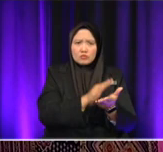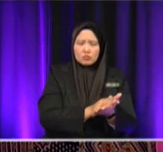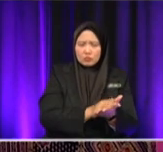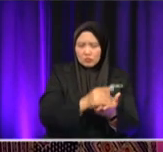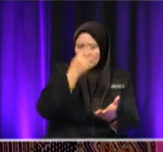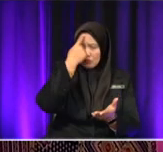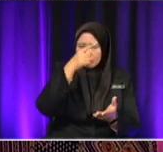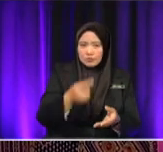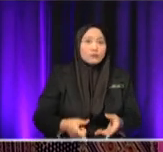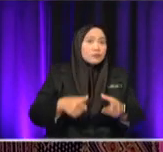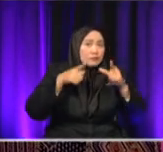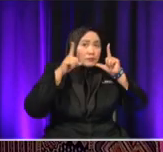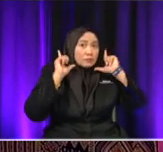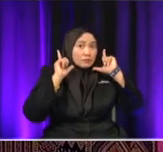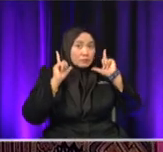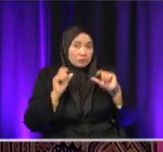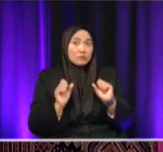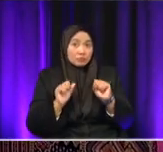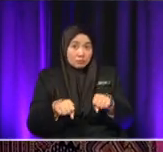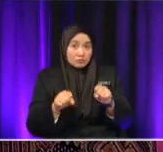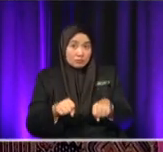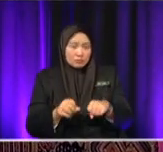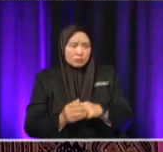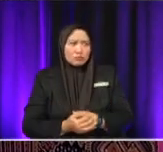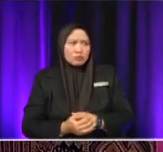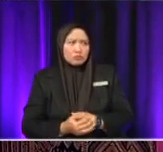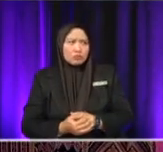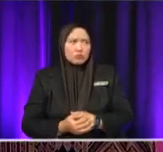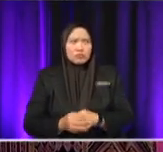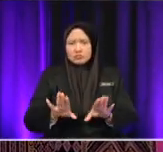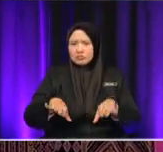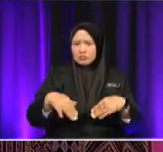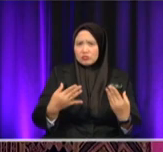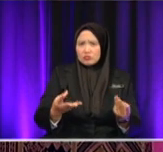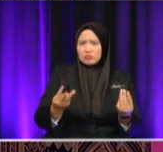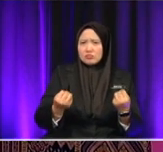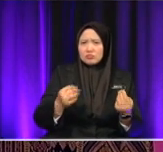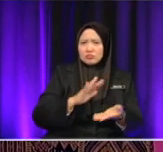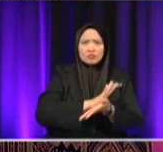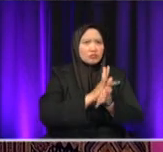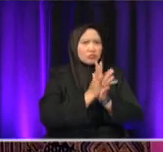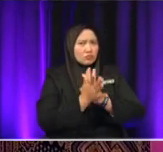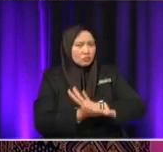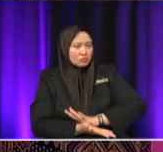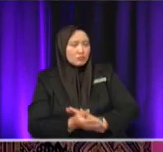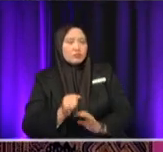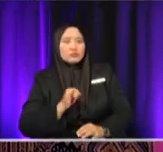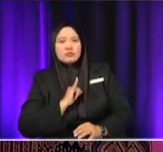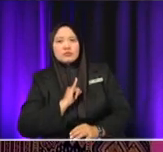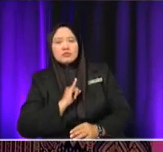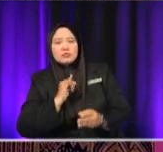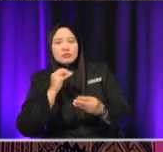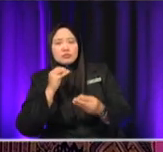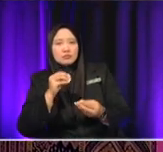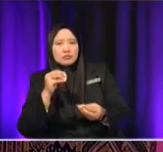tadi sudah memberikan cadangan ini Bagaimana menjadi seorang istri yang eee misalnya isi contoh kan jadi anak-anak murid saya boleh